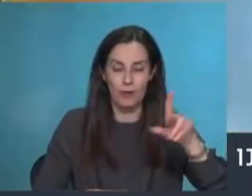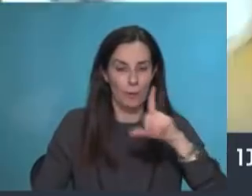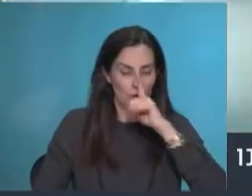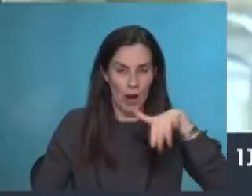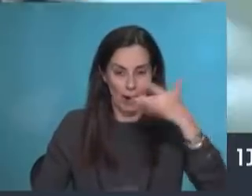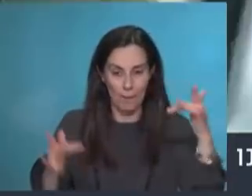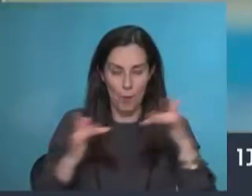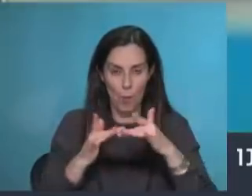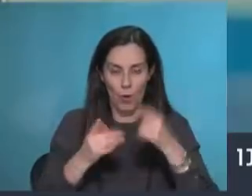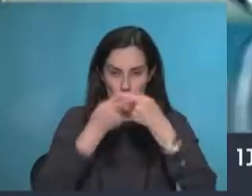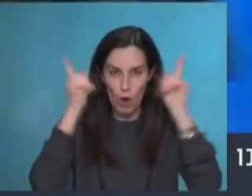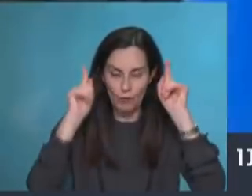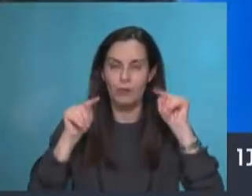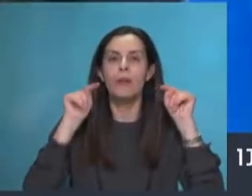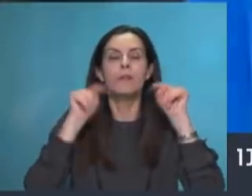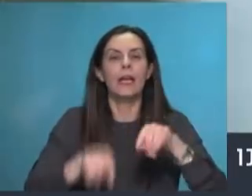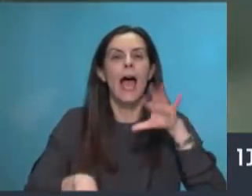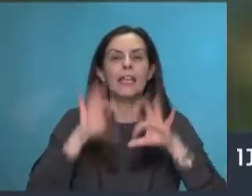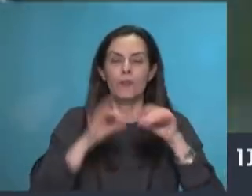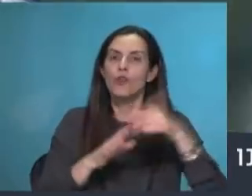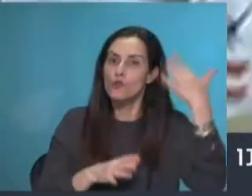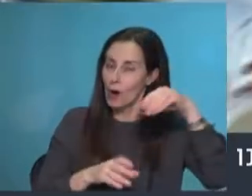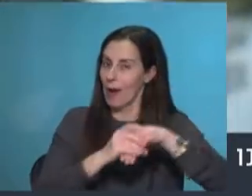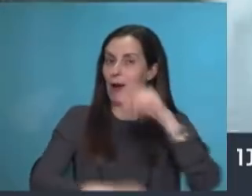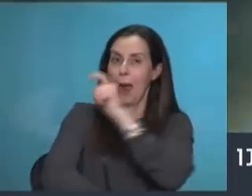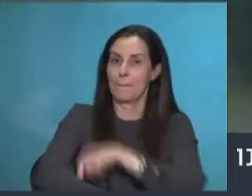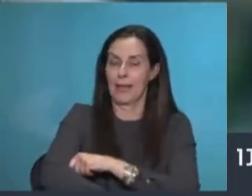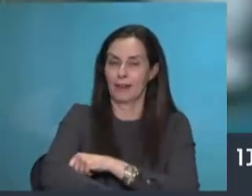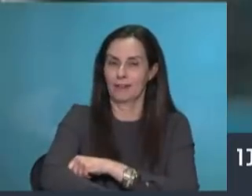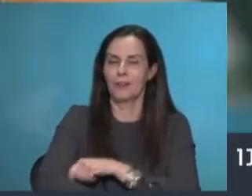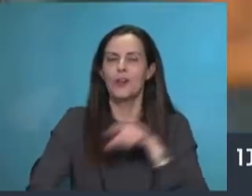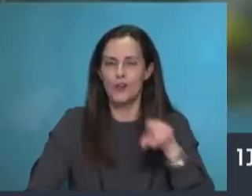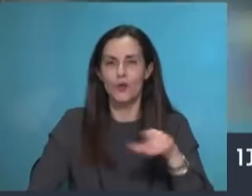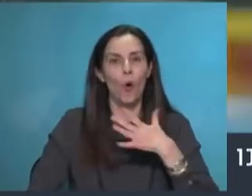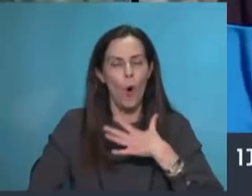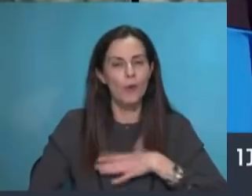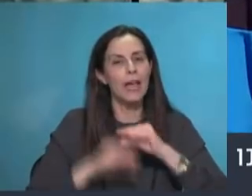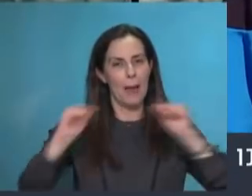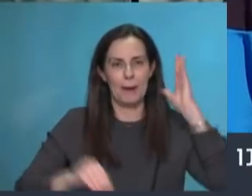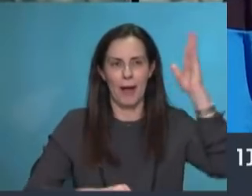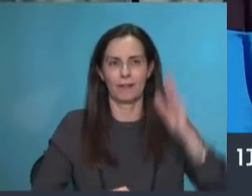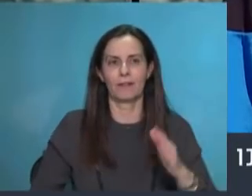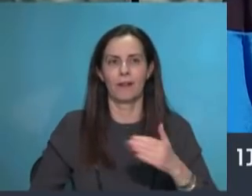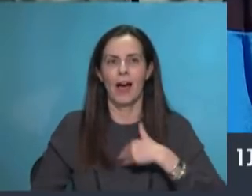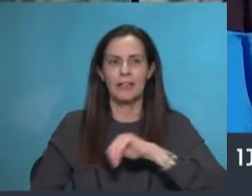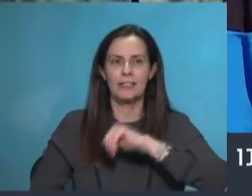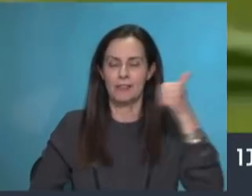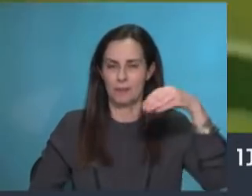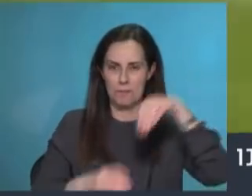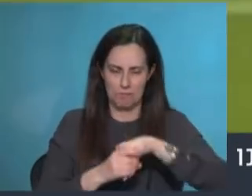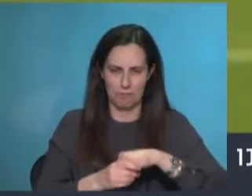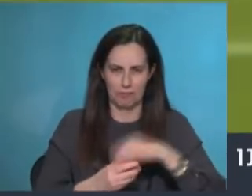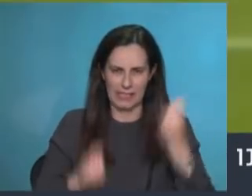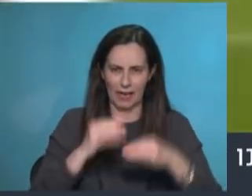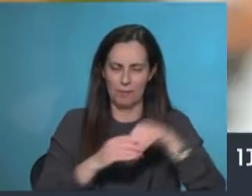המשחק נגד סלובניה, תגיע לכאן הנבחרת שהוא היה הקפטן שלה, שאותה הוא שואף לאמן בעתיד. I'm the record player for the Austrian national team. As